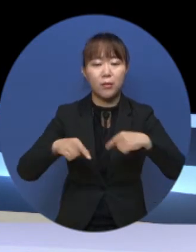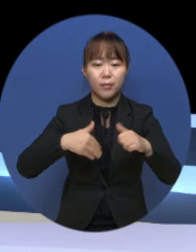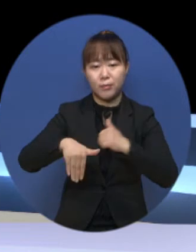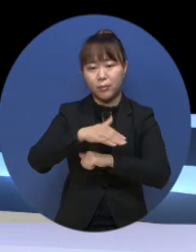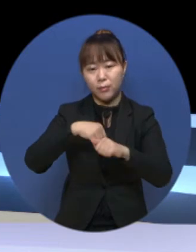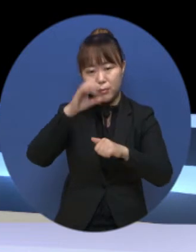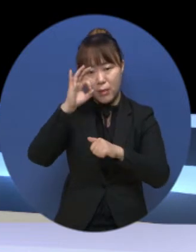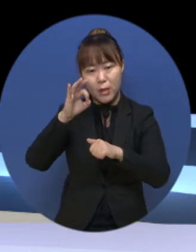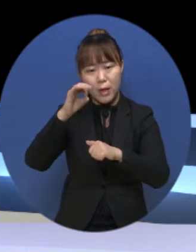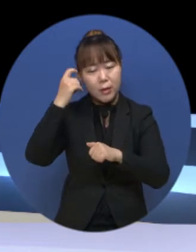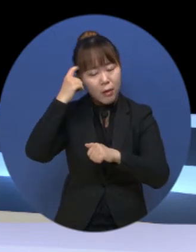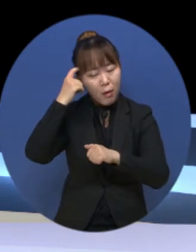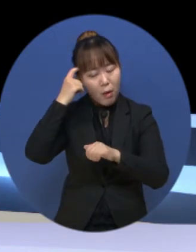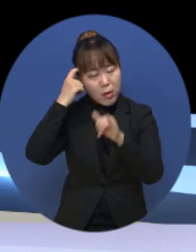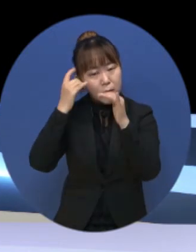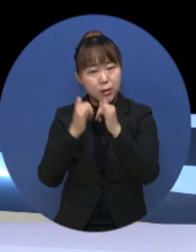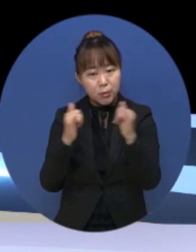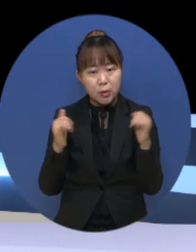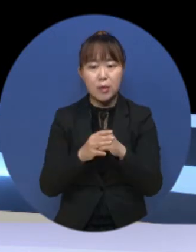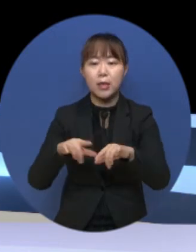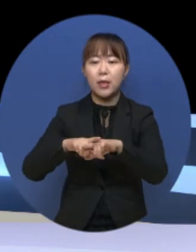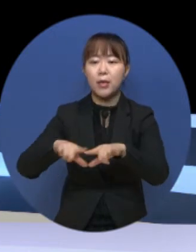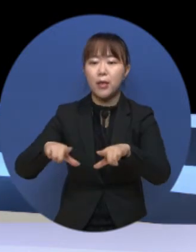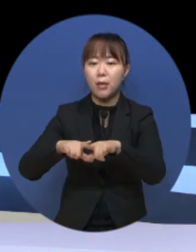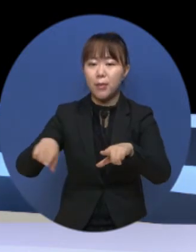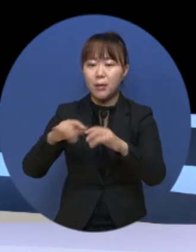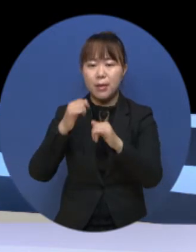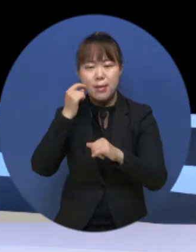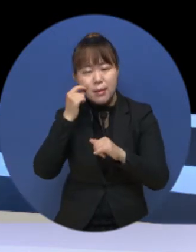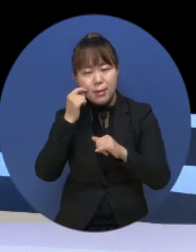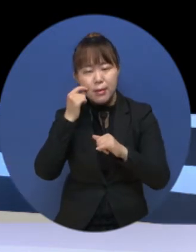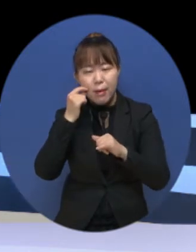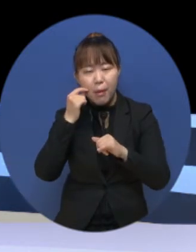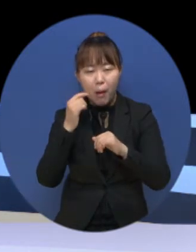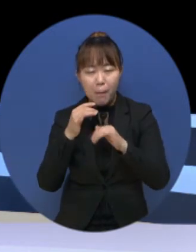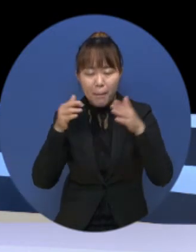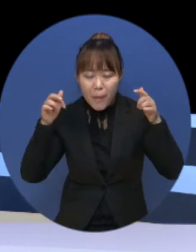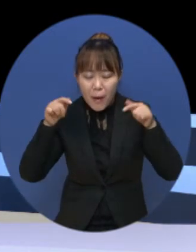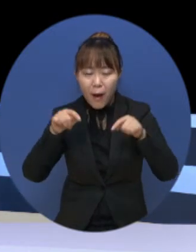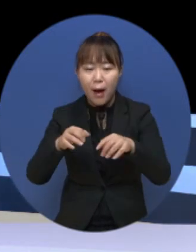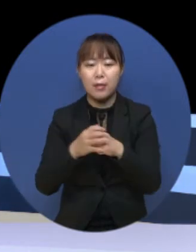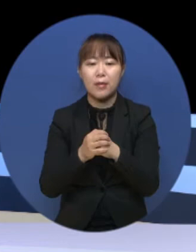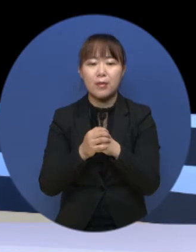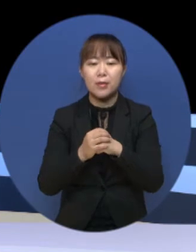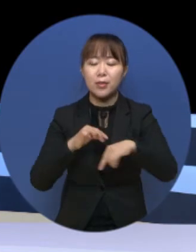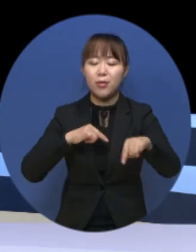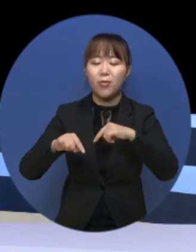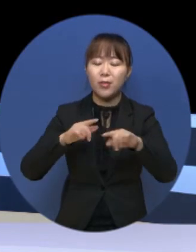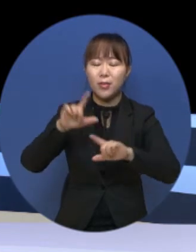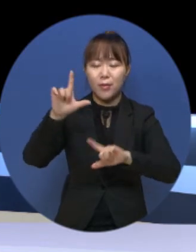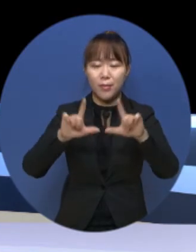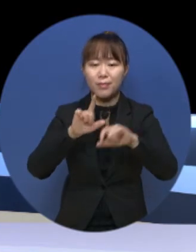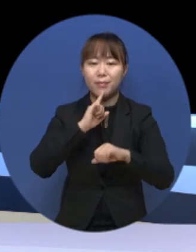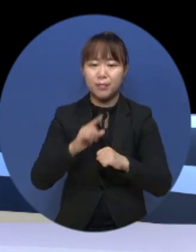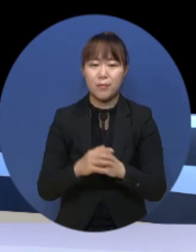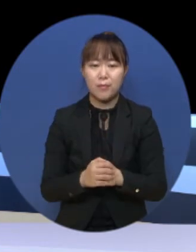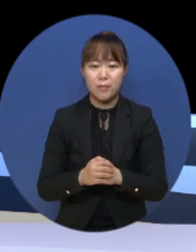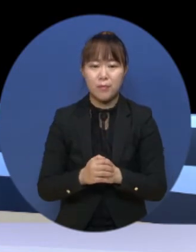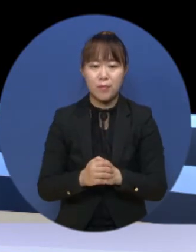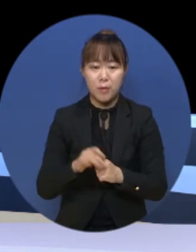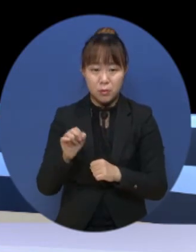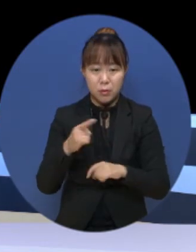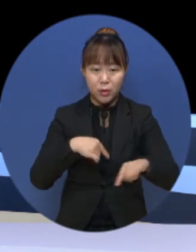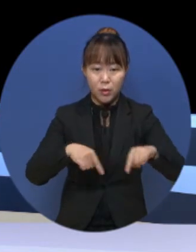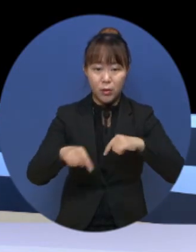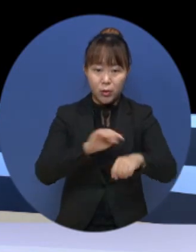행태를 두고 개념 있는 사람들은 일반 대중의 인기에 영합하는 정치 형태라고 말합니다. 그래서